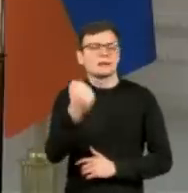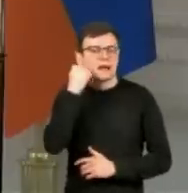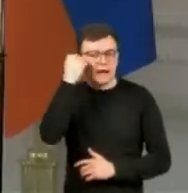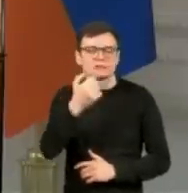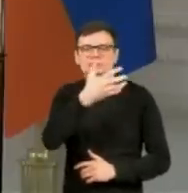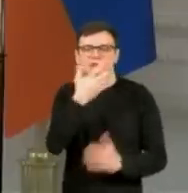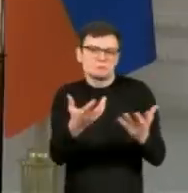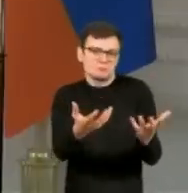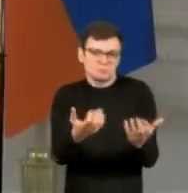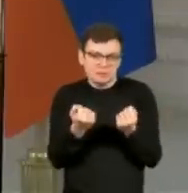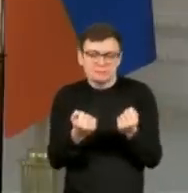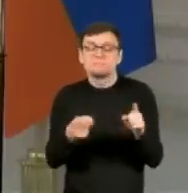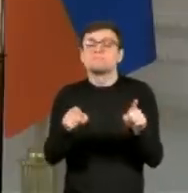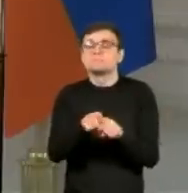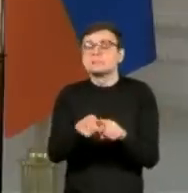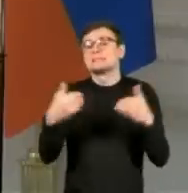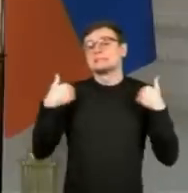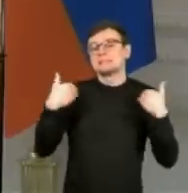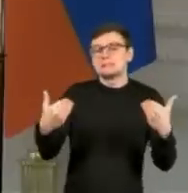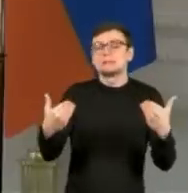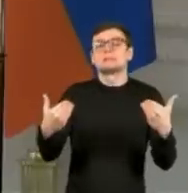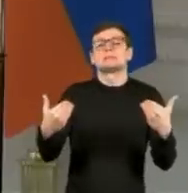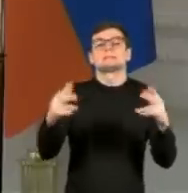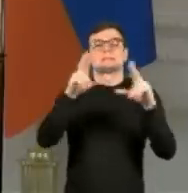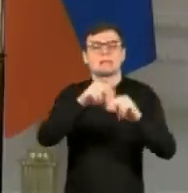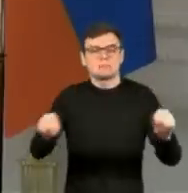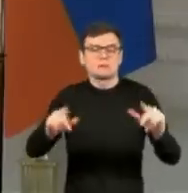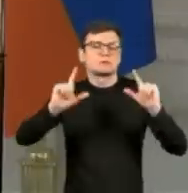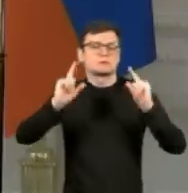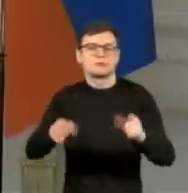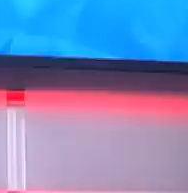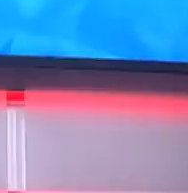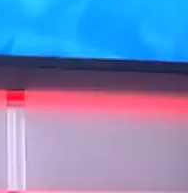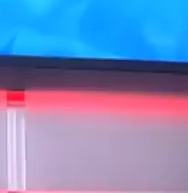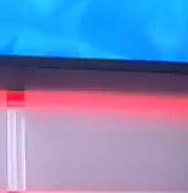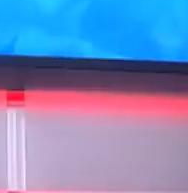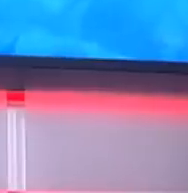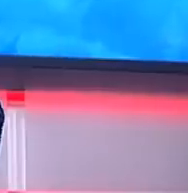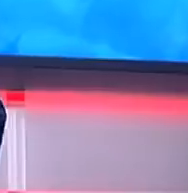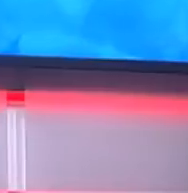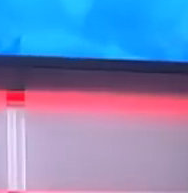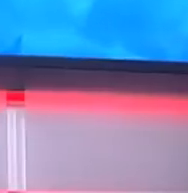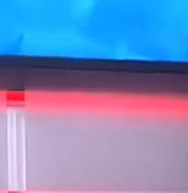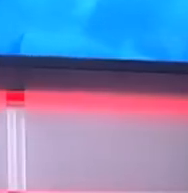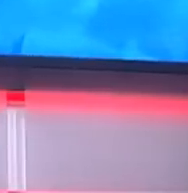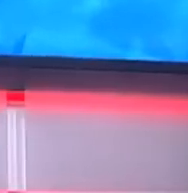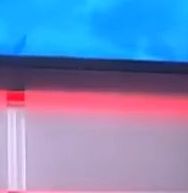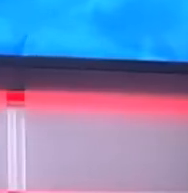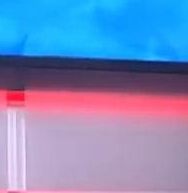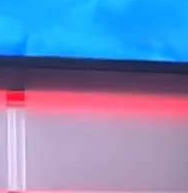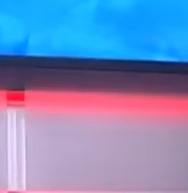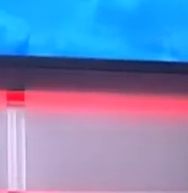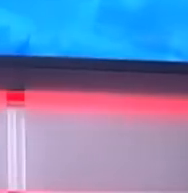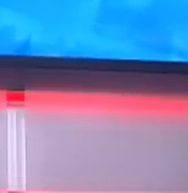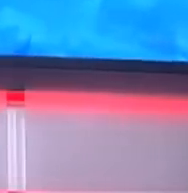mums visiems sėkmės įgyvendinant visas dvišalės ir daugiašalės iniciatyvas. Kągi, šiandien laidoje Nauja diena jau